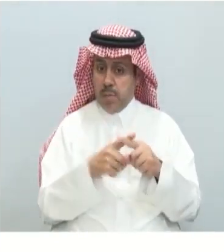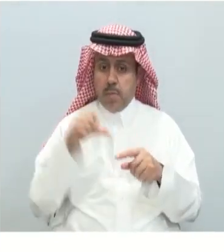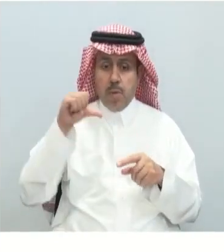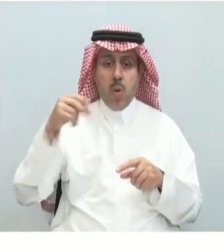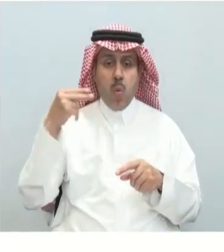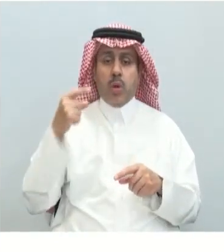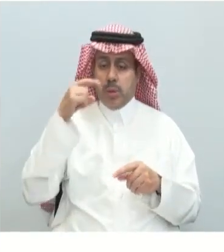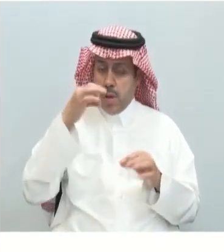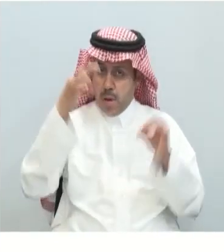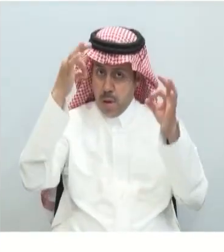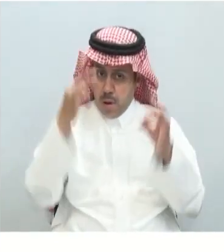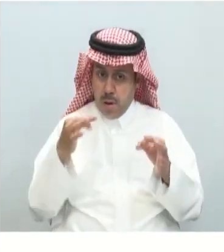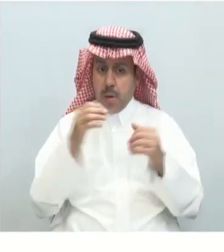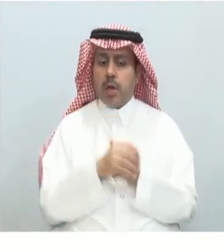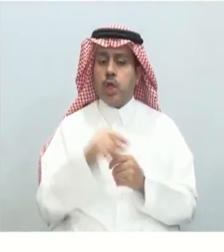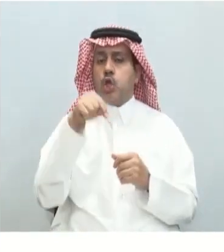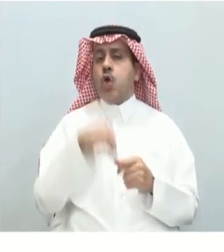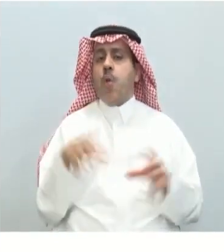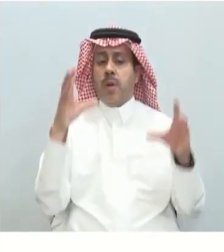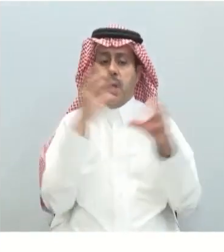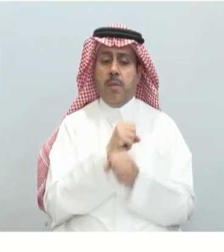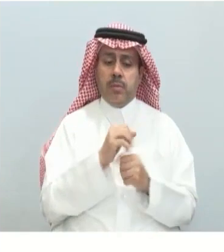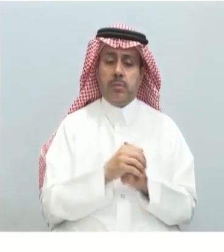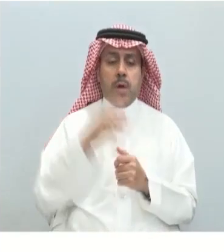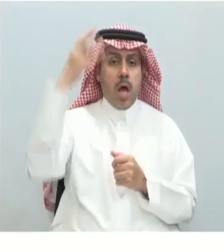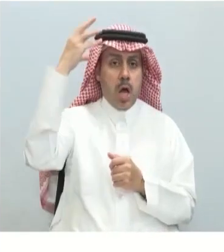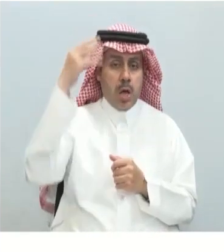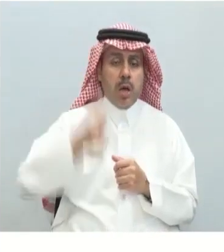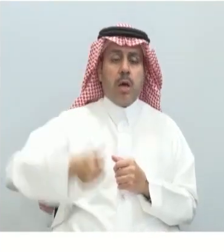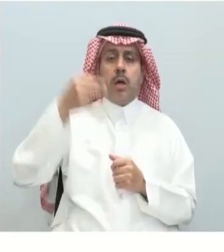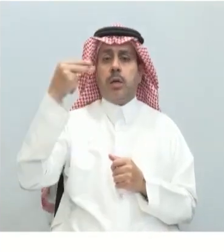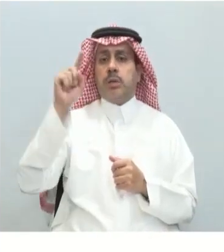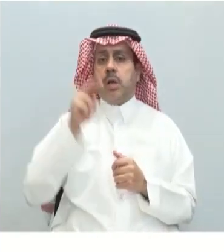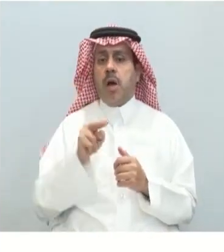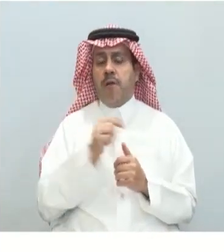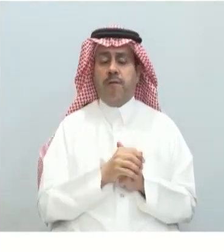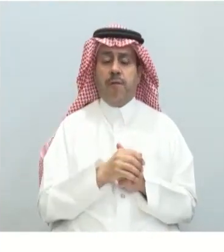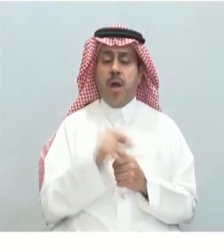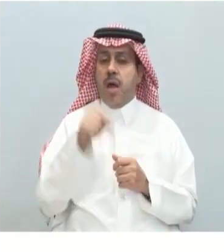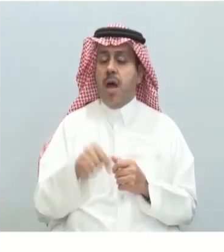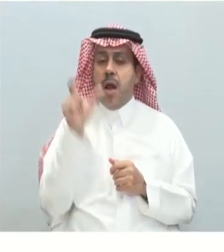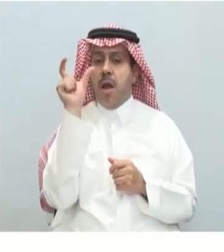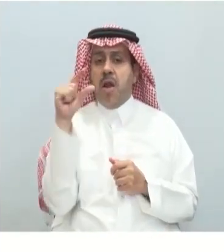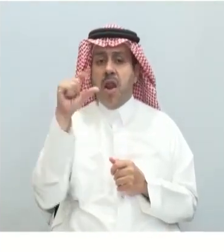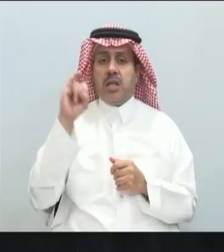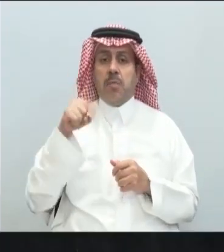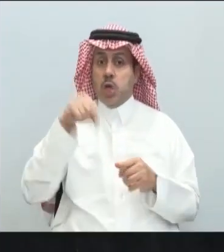الحق يوم القيامه لا ينفع ولا يجدي لان هذا المقام ليس مقام ندم